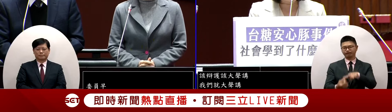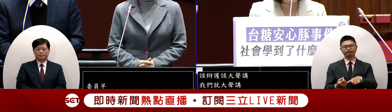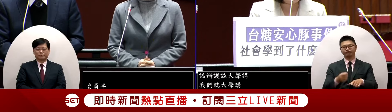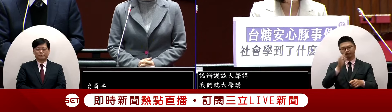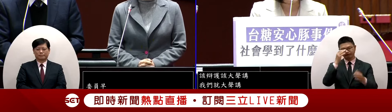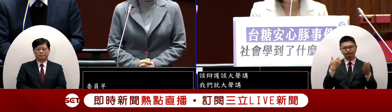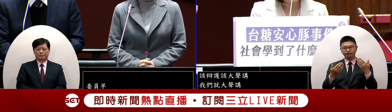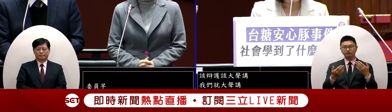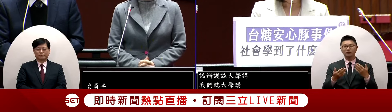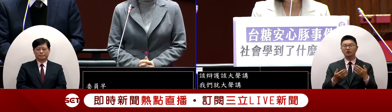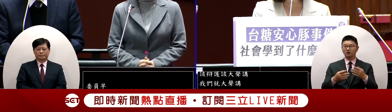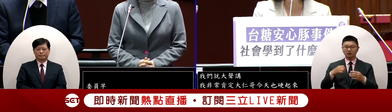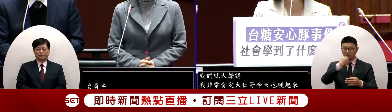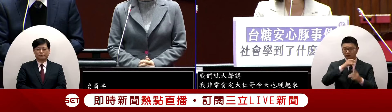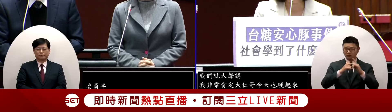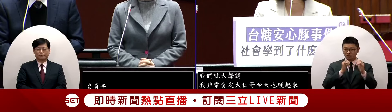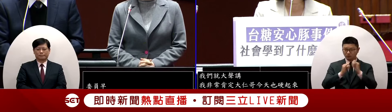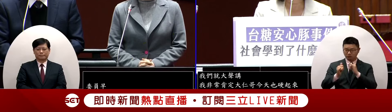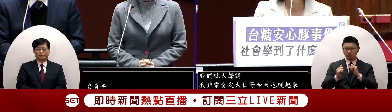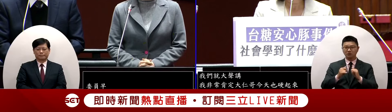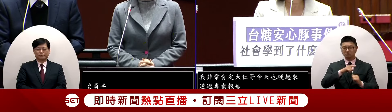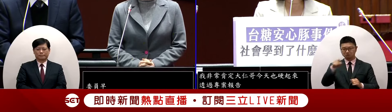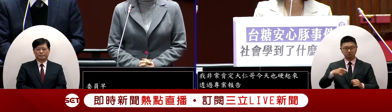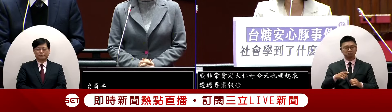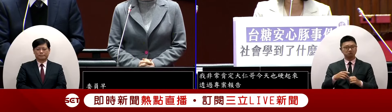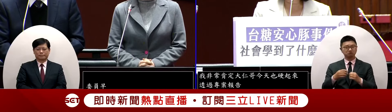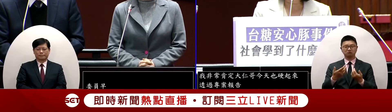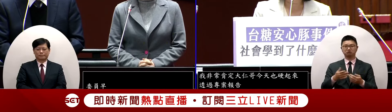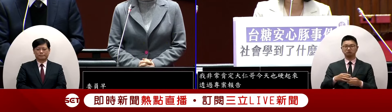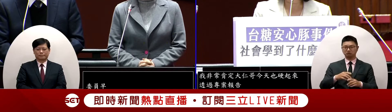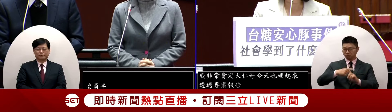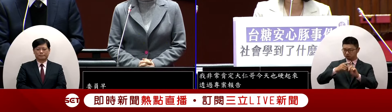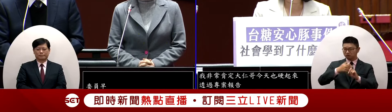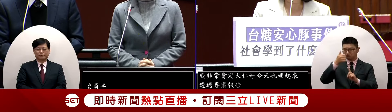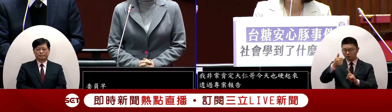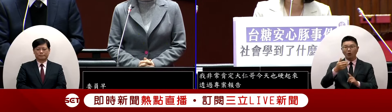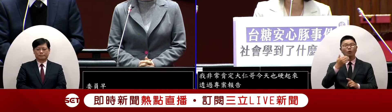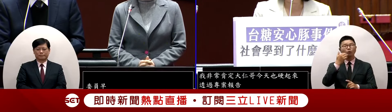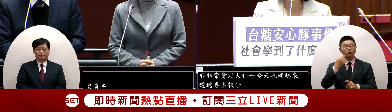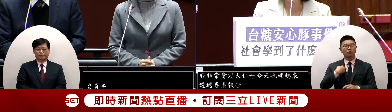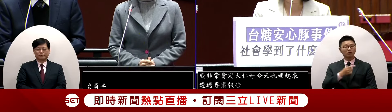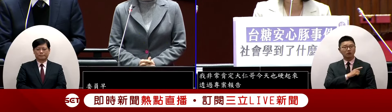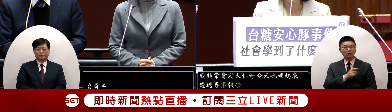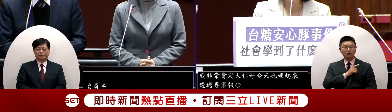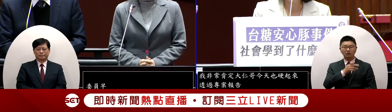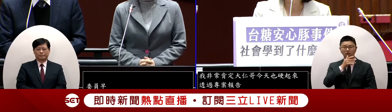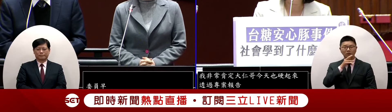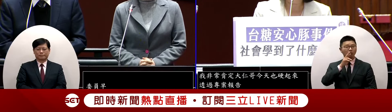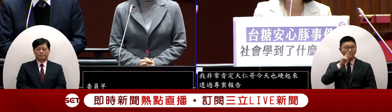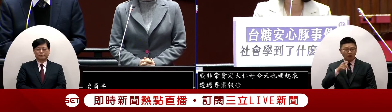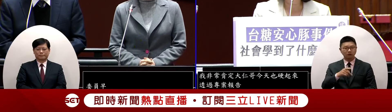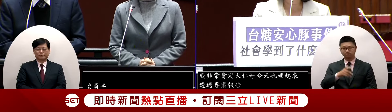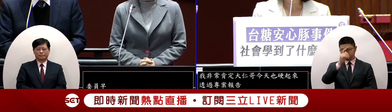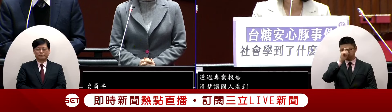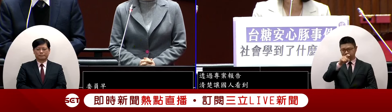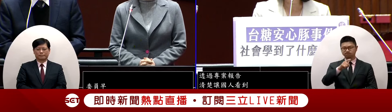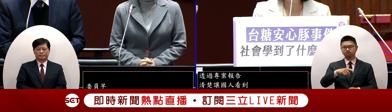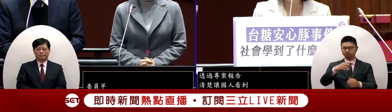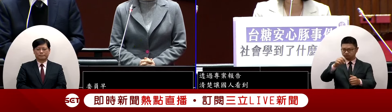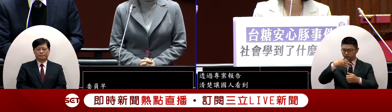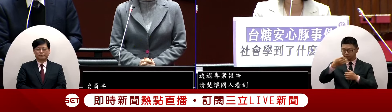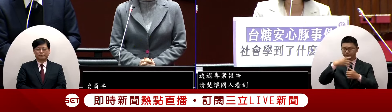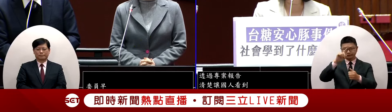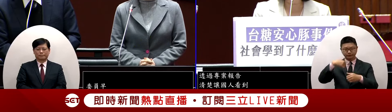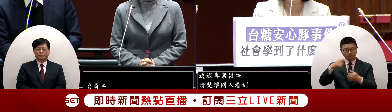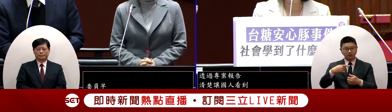是非常的高的。如果同样的思瑶如果有讲错的讯息，我也请求行政部门要纠正我。这